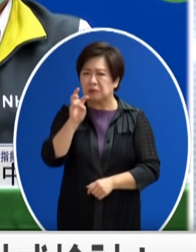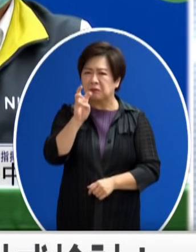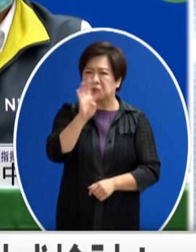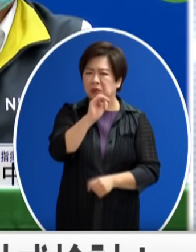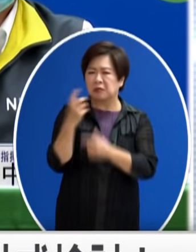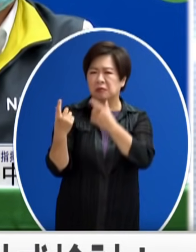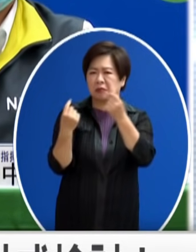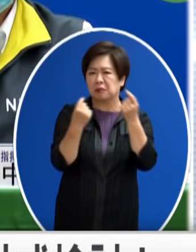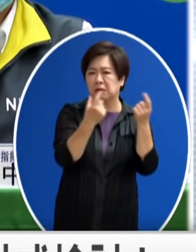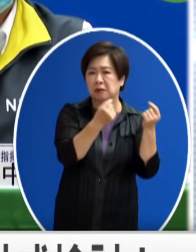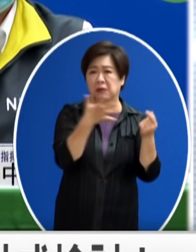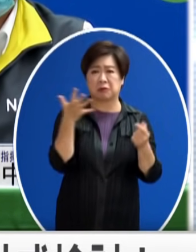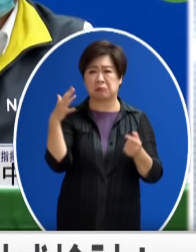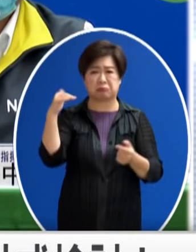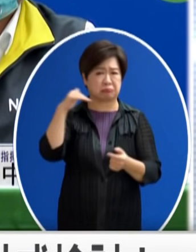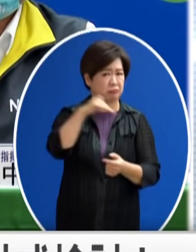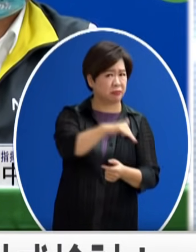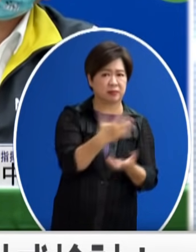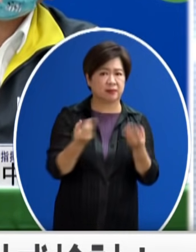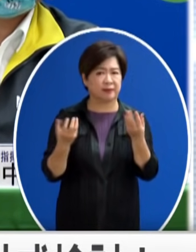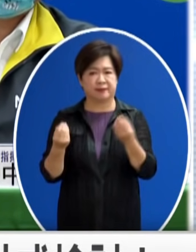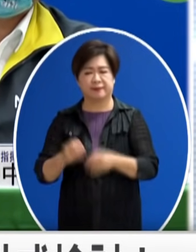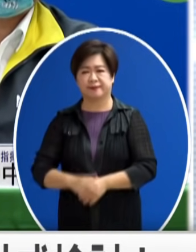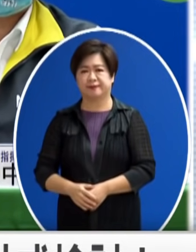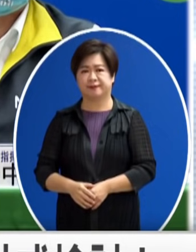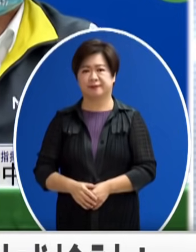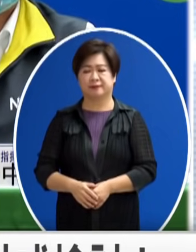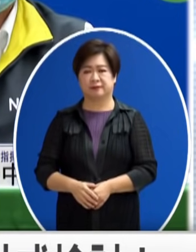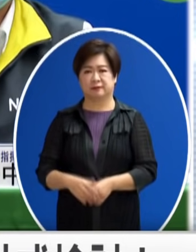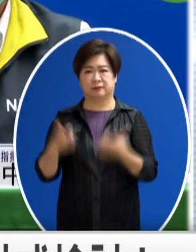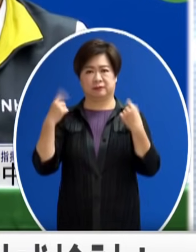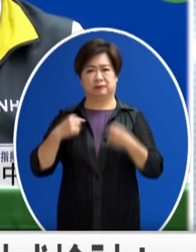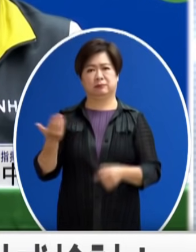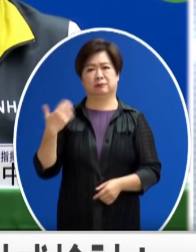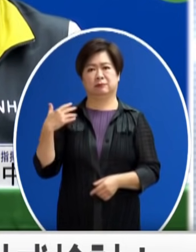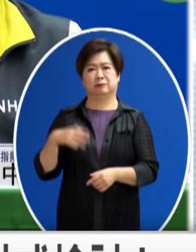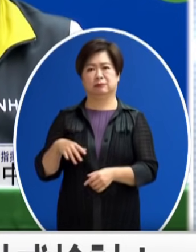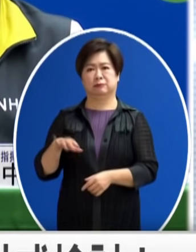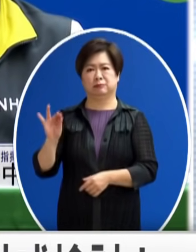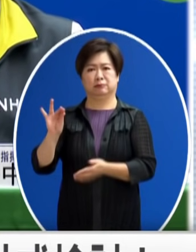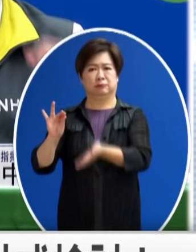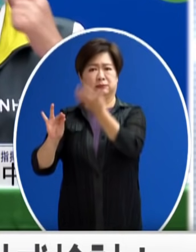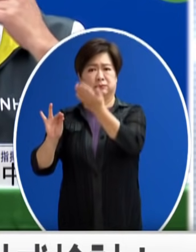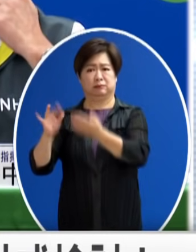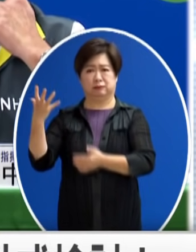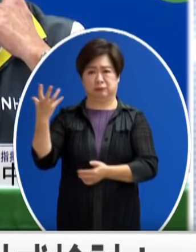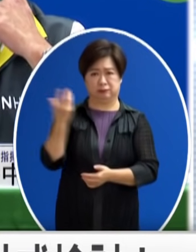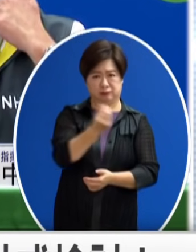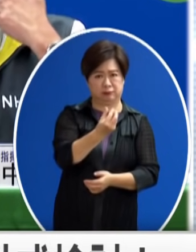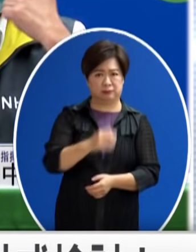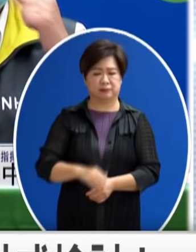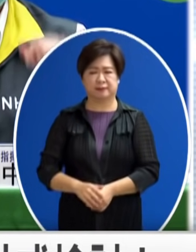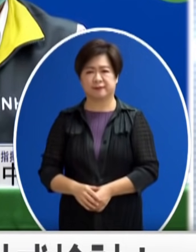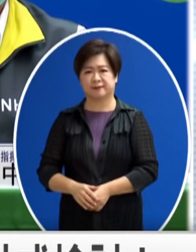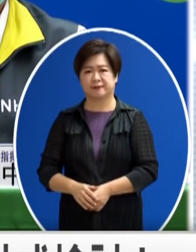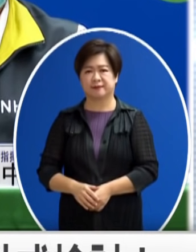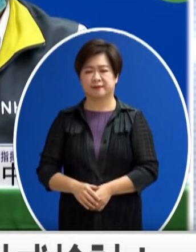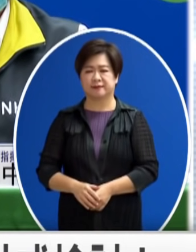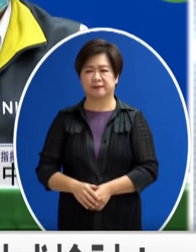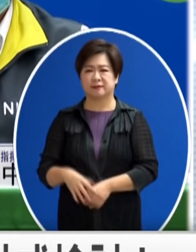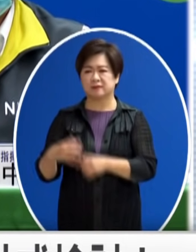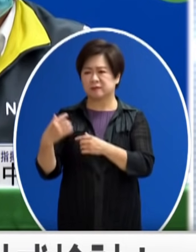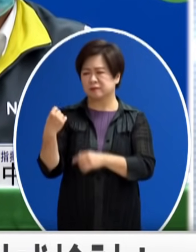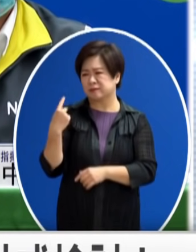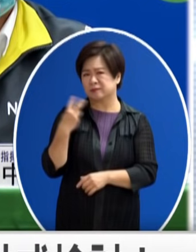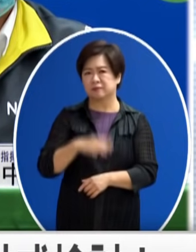好，你知道30几例没有往下降，还是突然从100例降到30几例，是哪一个？啊，30几例还为